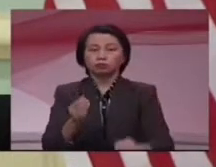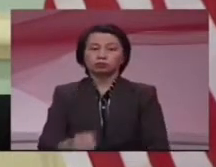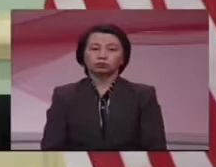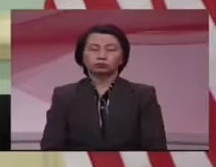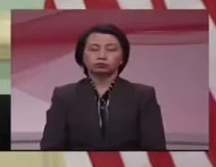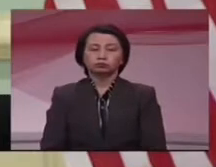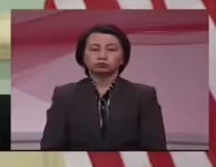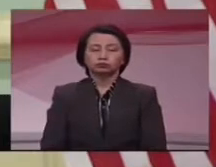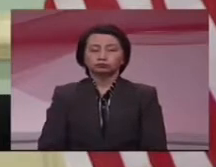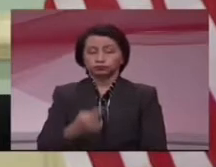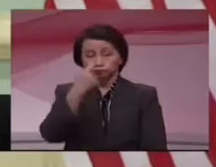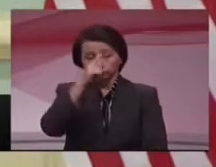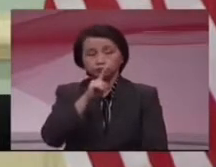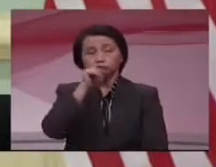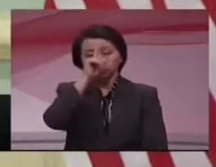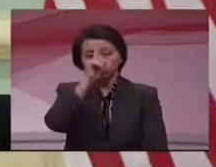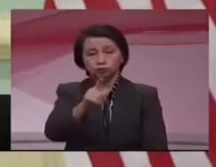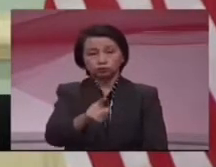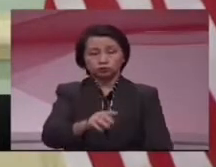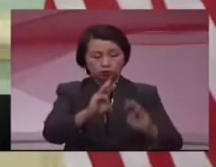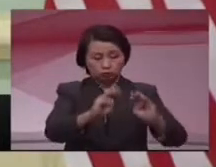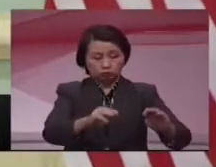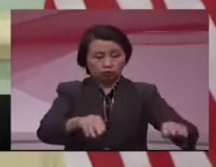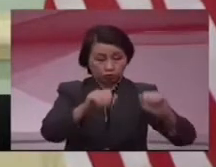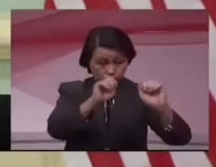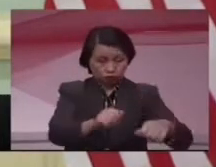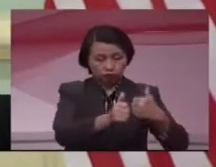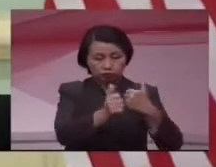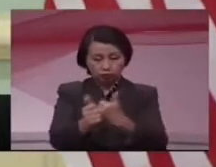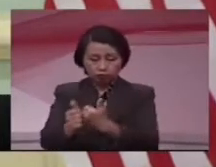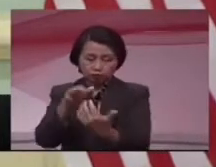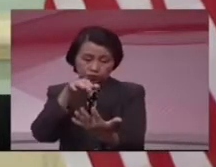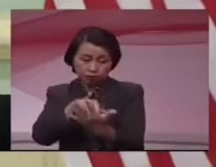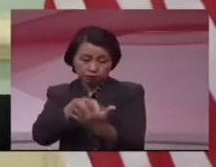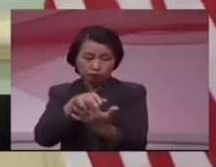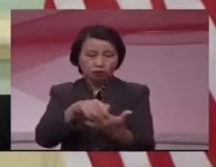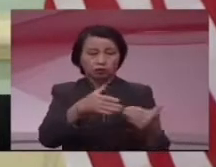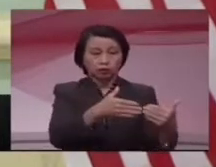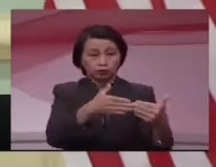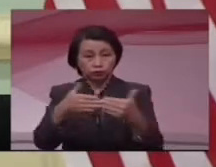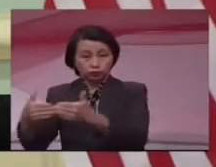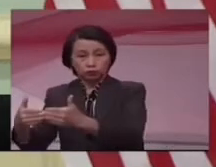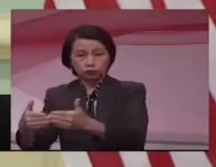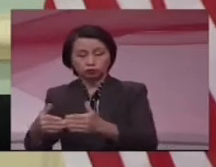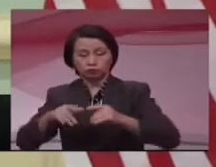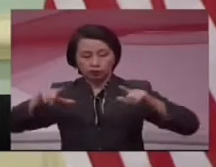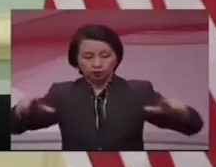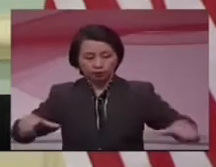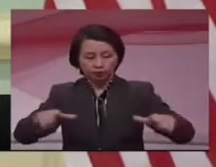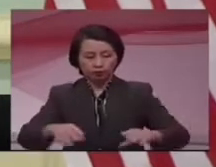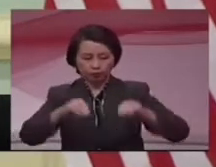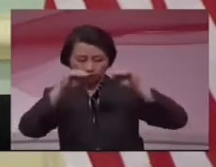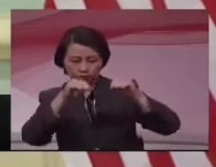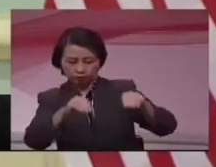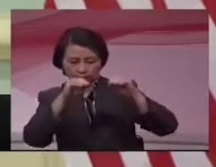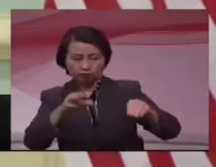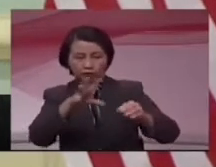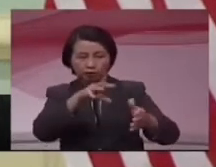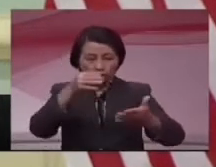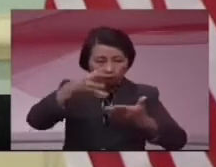7063199 stick and murid dapat mengikuti pembelajaran secara berterusan pelaksanaan pengajaran